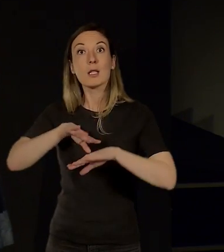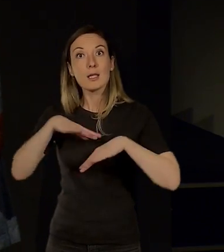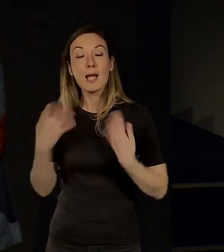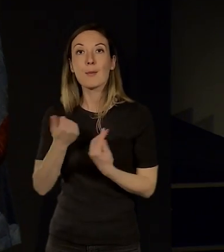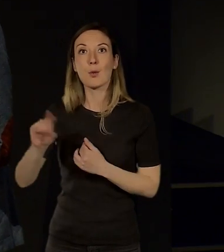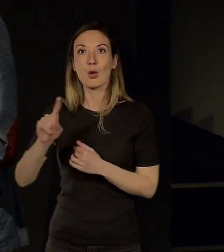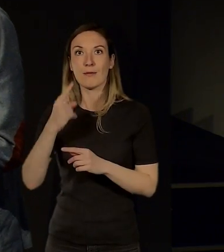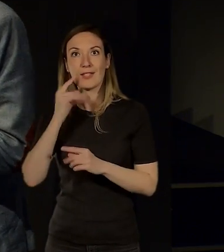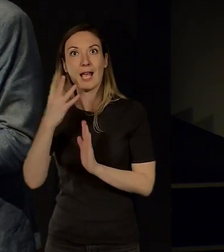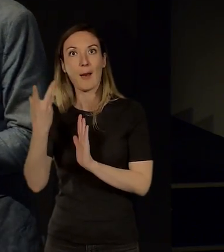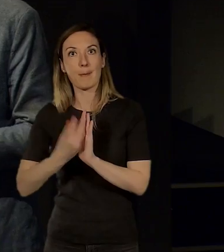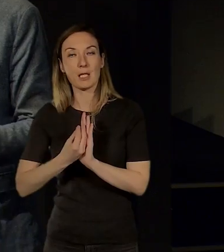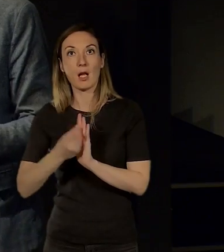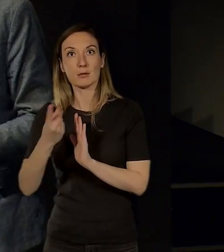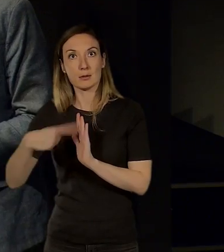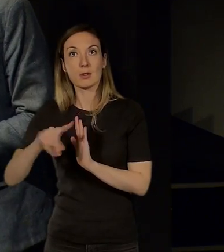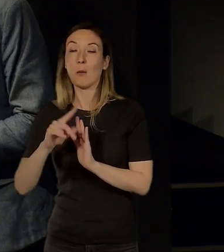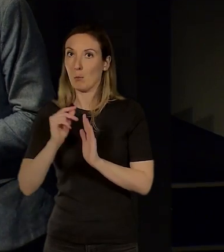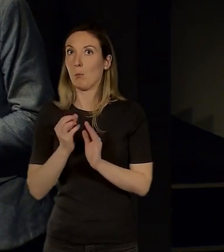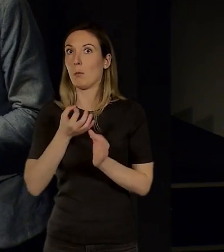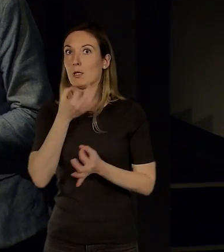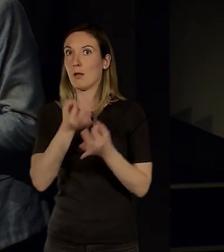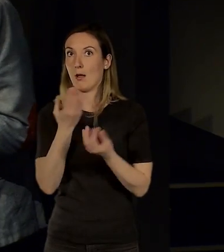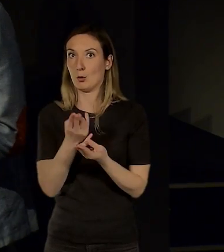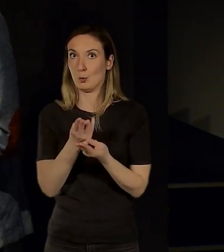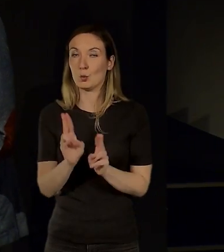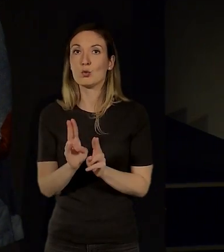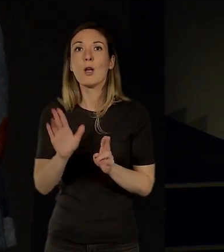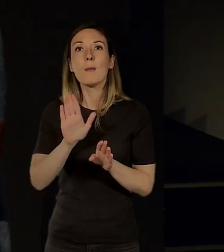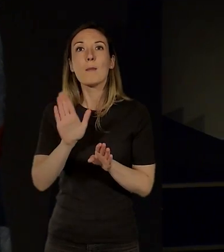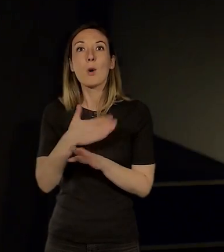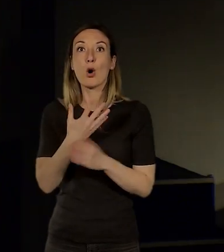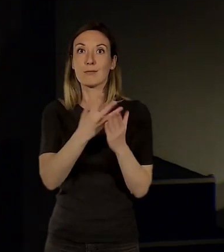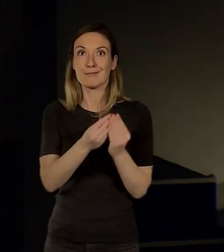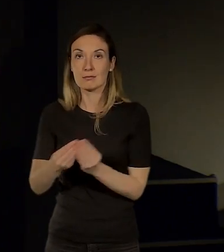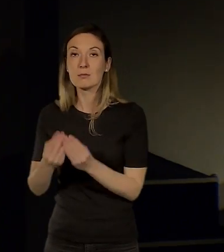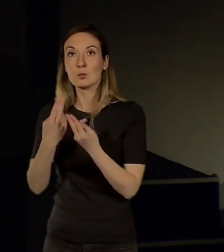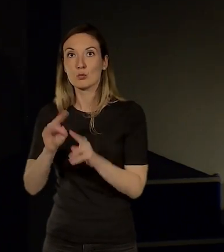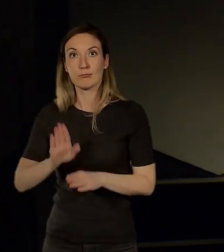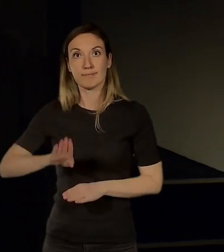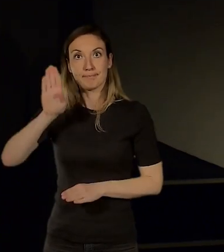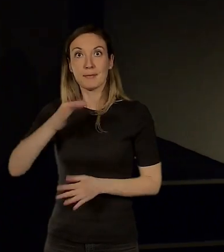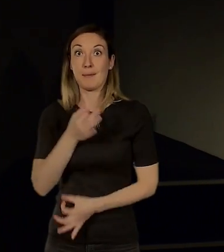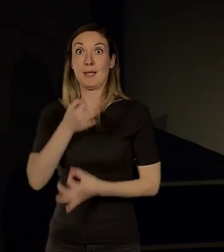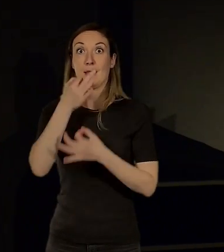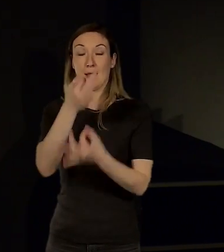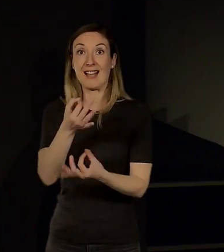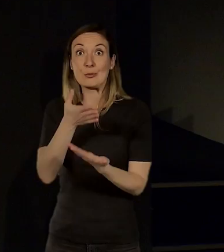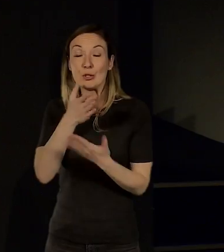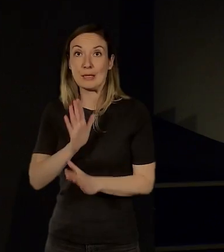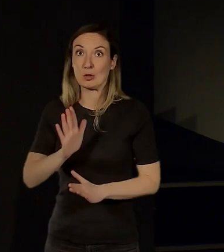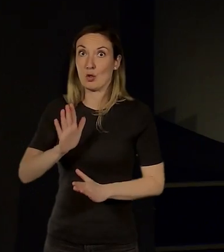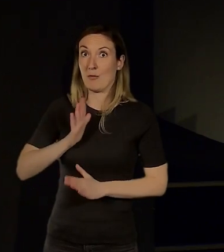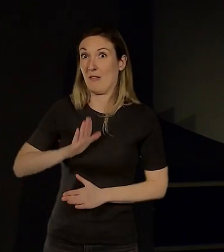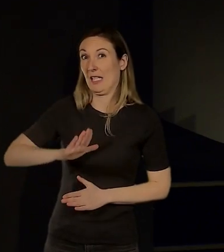sále můžete se klasicky přihlásit po skončení těch prezentací a položit dotaz. A pokud se na to necítíte, tak